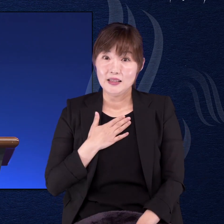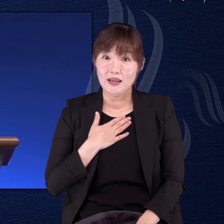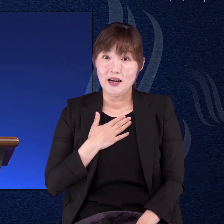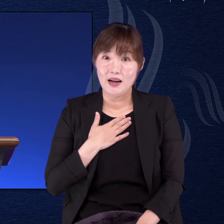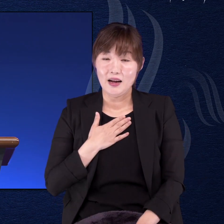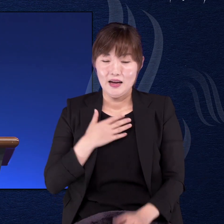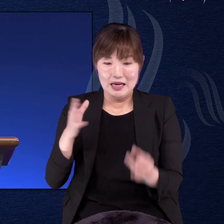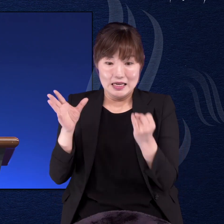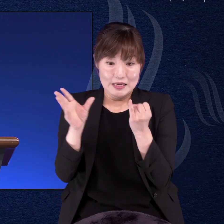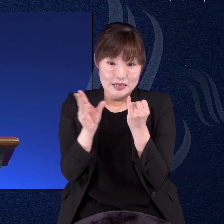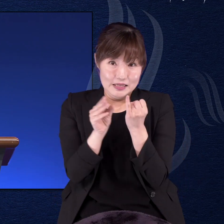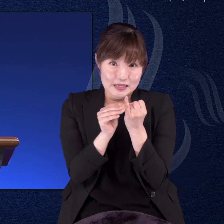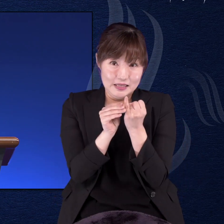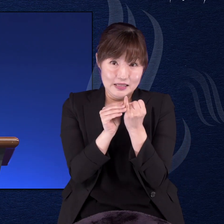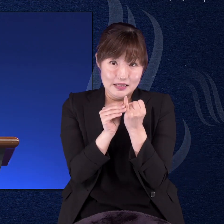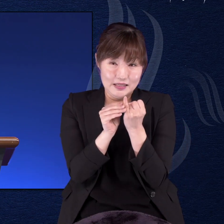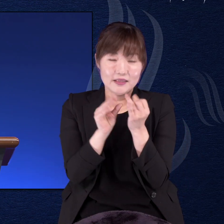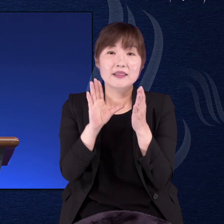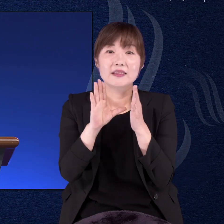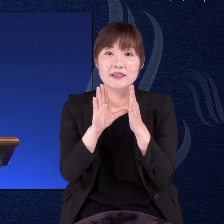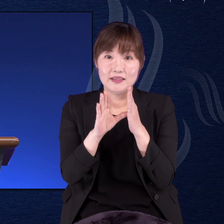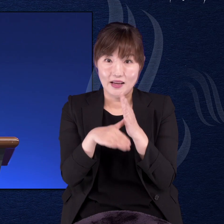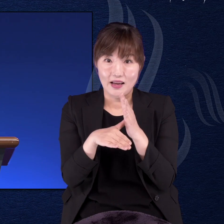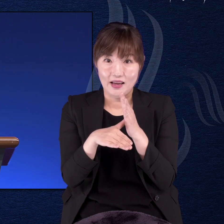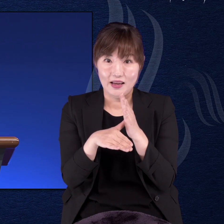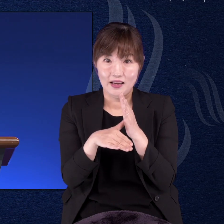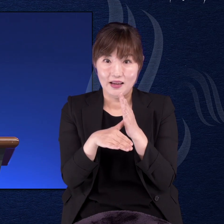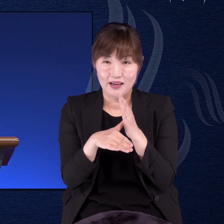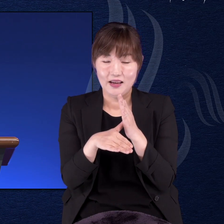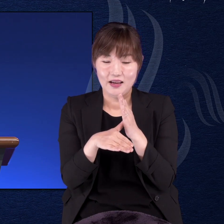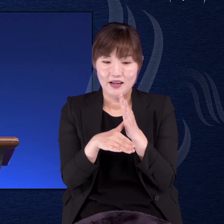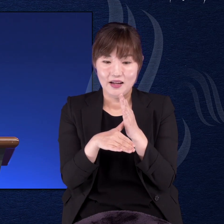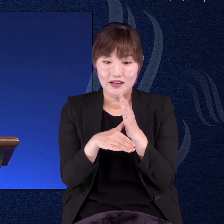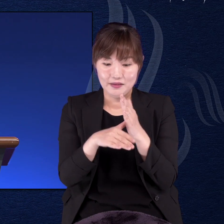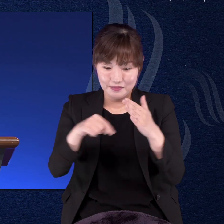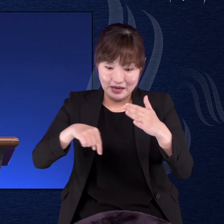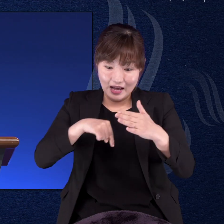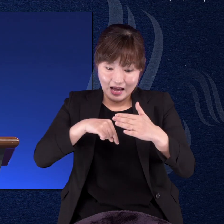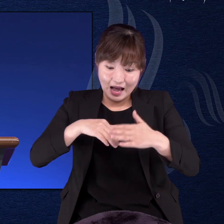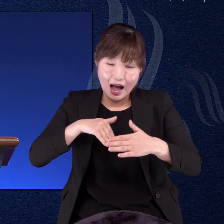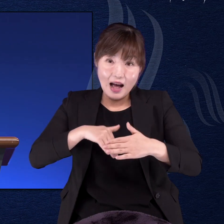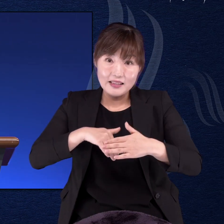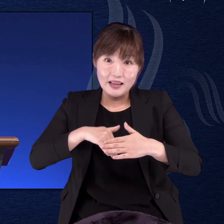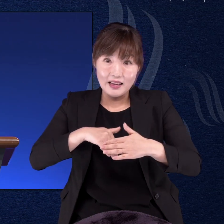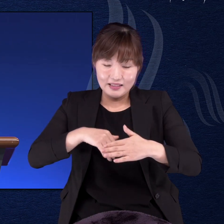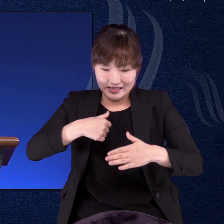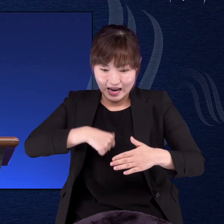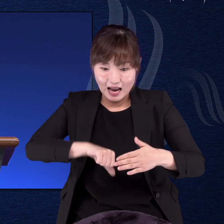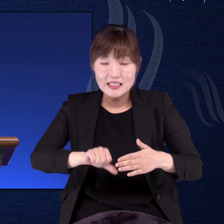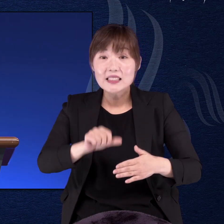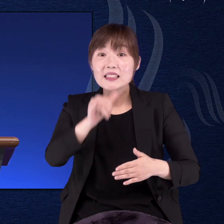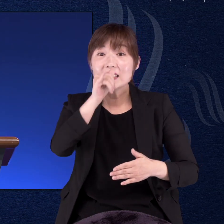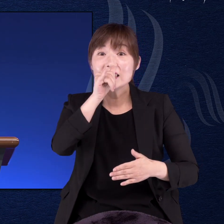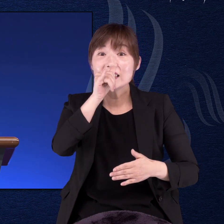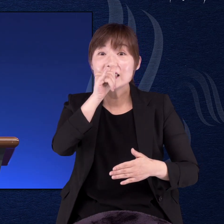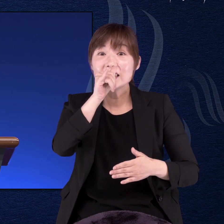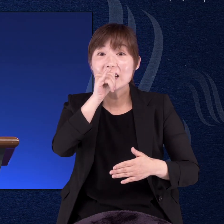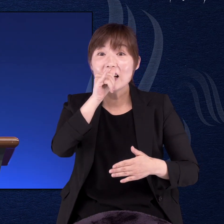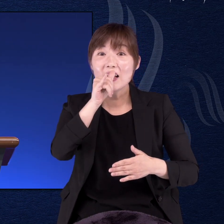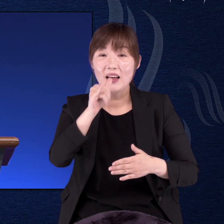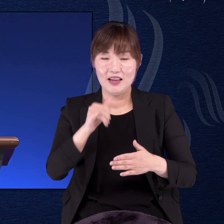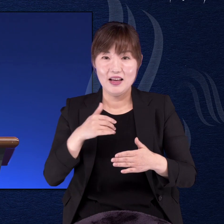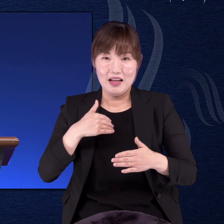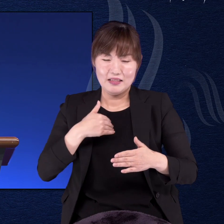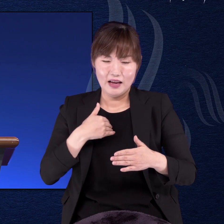있어요. 예전에 아이가 막 태어나고, 아이가 뱃속에 있을 때도 그렇죠. 아이가 뱃속에서 태동을 잘 안 하는 것 같아도 막